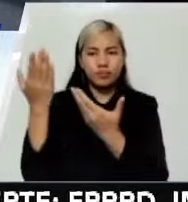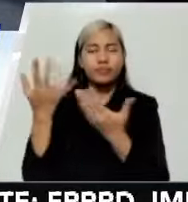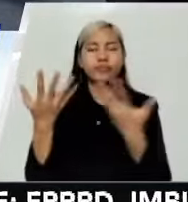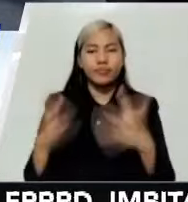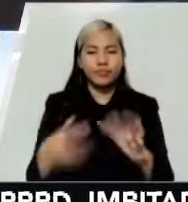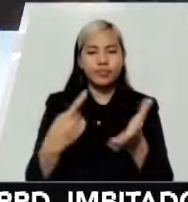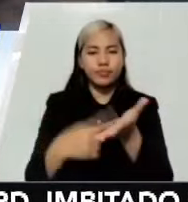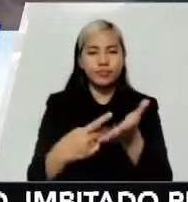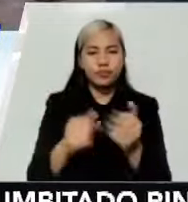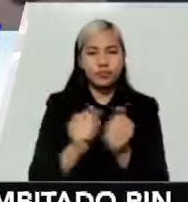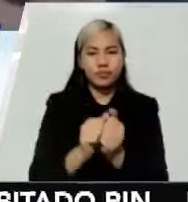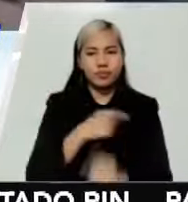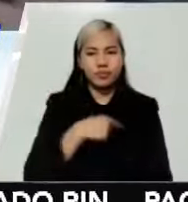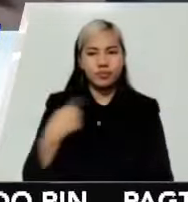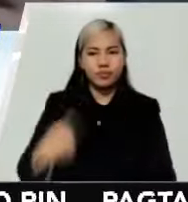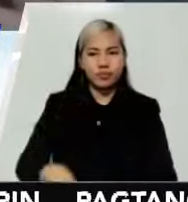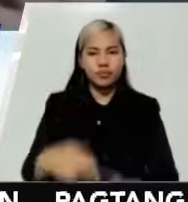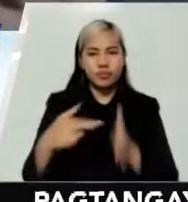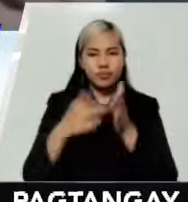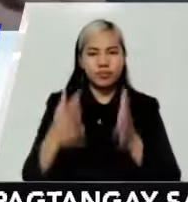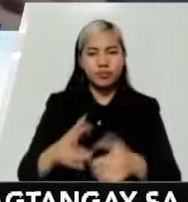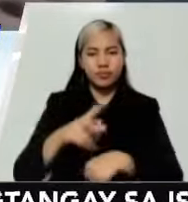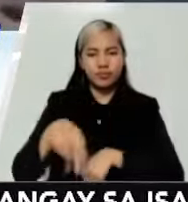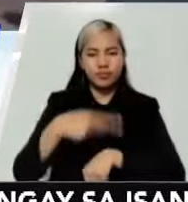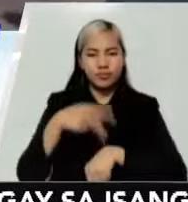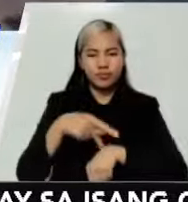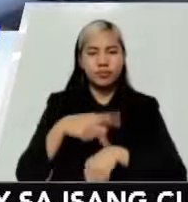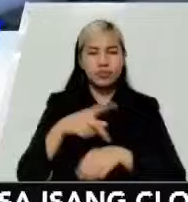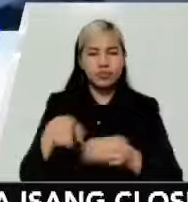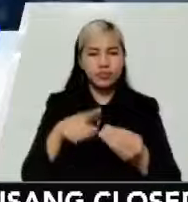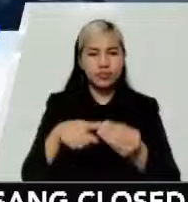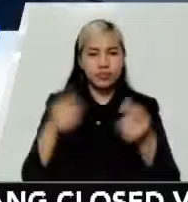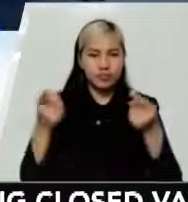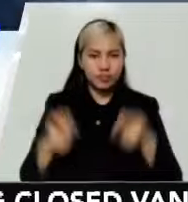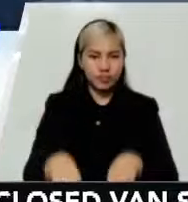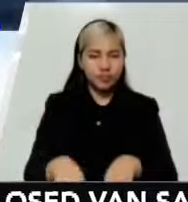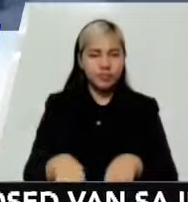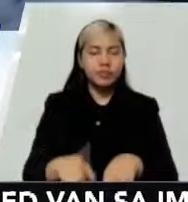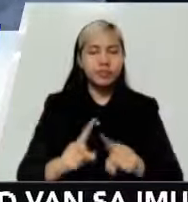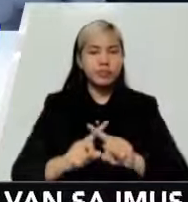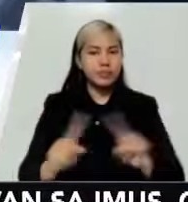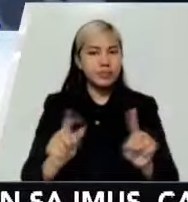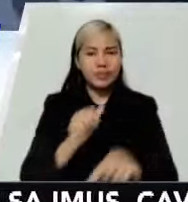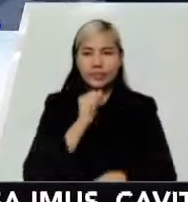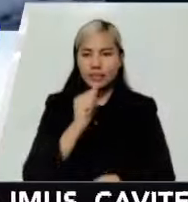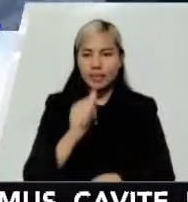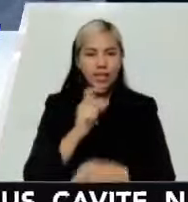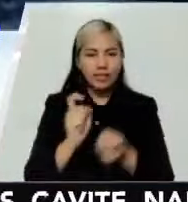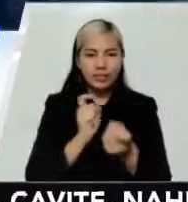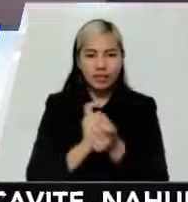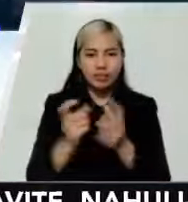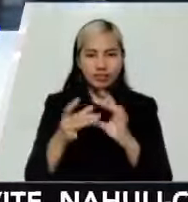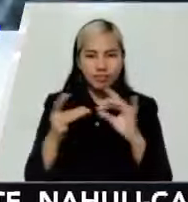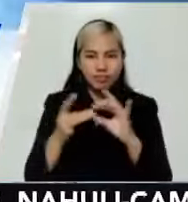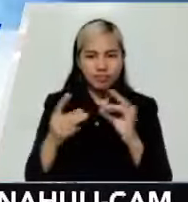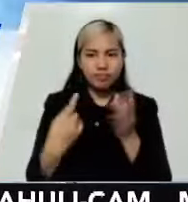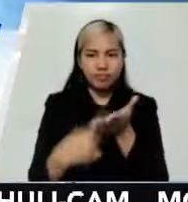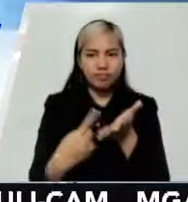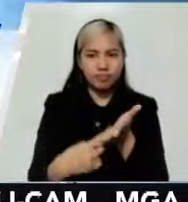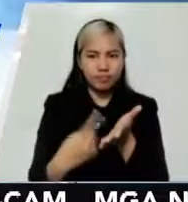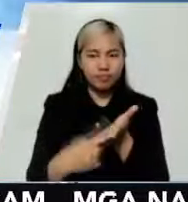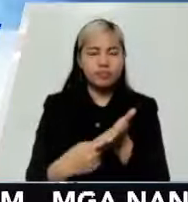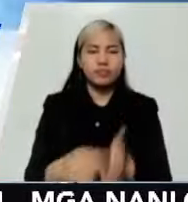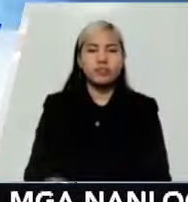Chinese Ambassador to the Philippines, Wang Zilian, kaugnay sa insidente, pero hindi niya idinetalye ang naging usapan. Sa pagdinig ng Senate Committee on